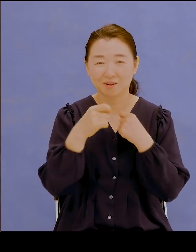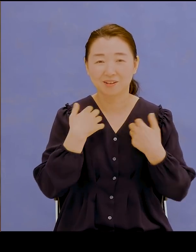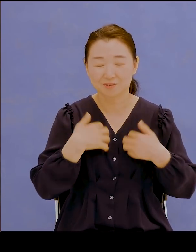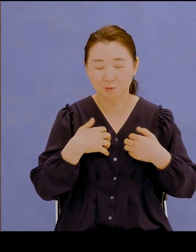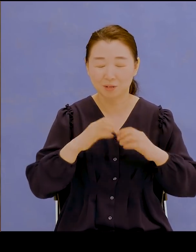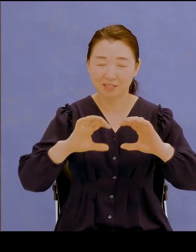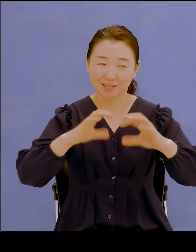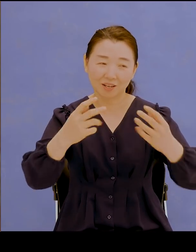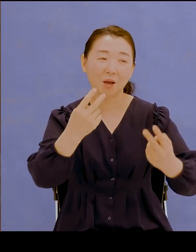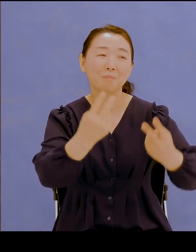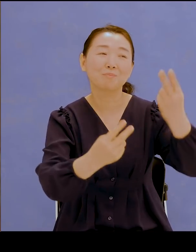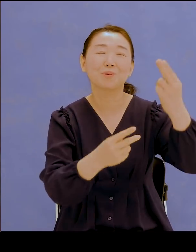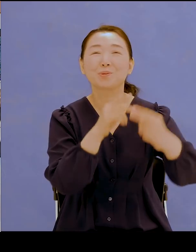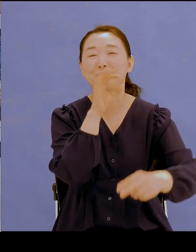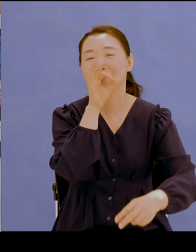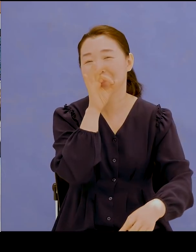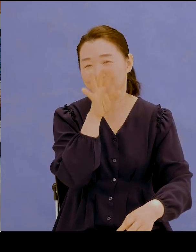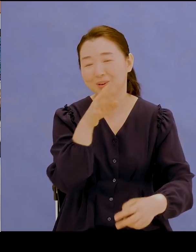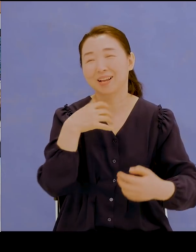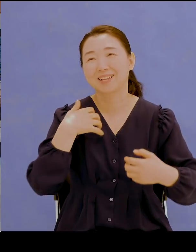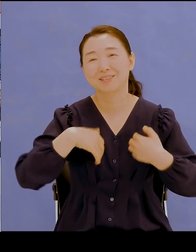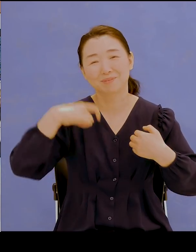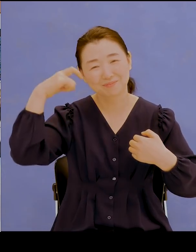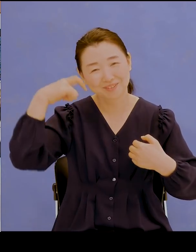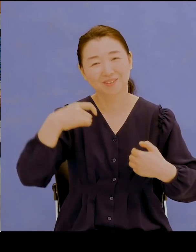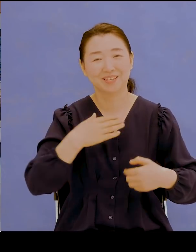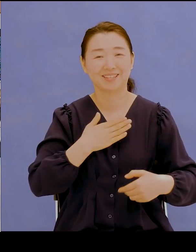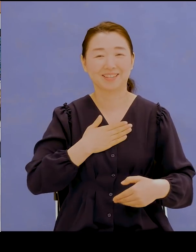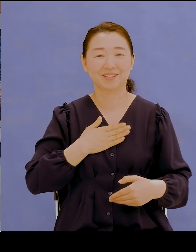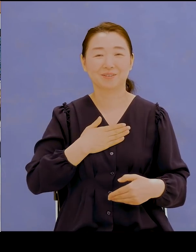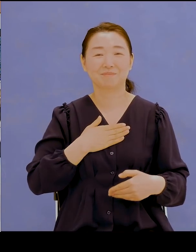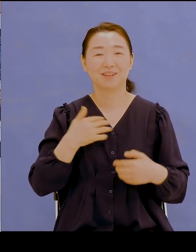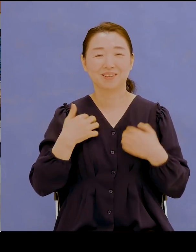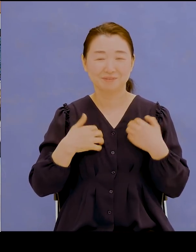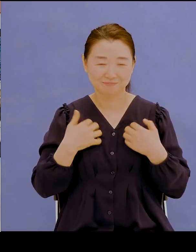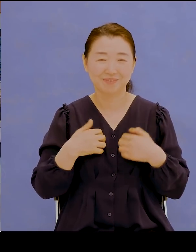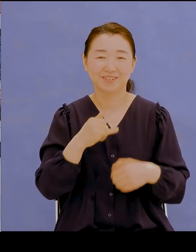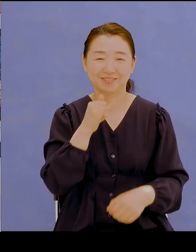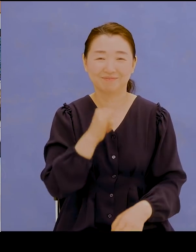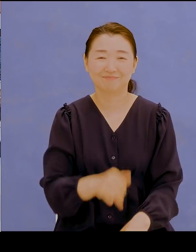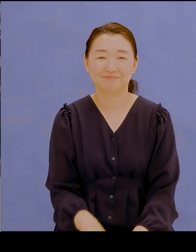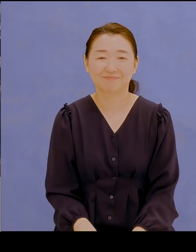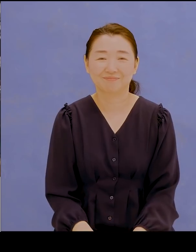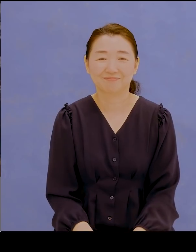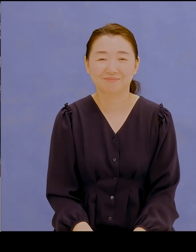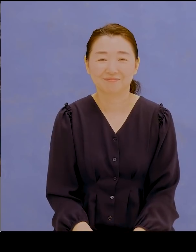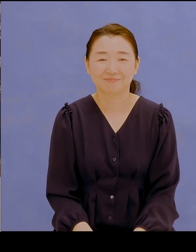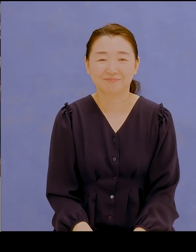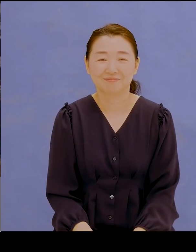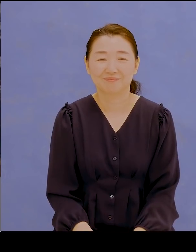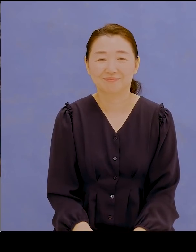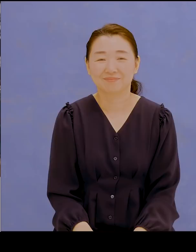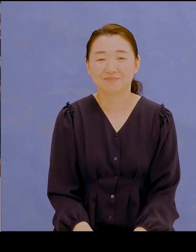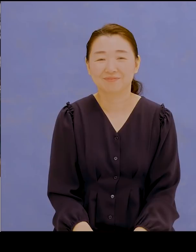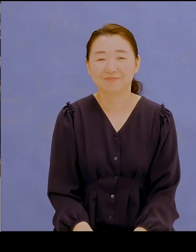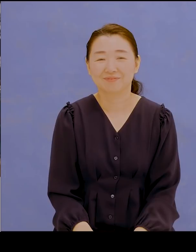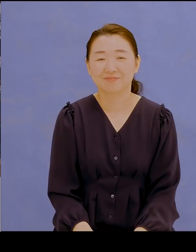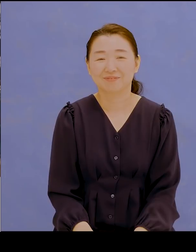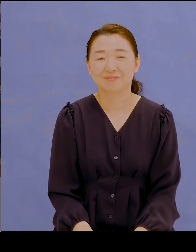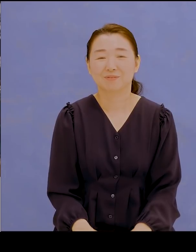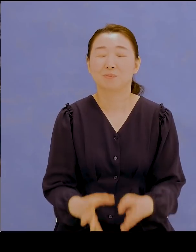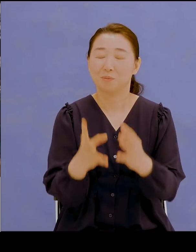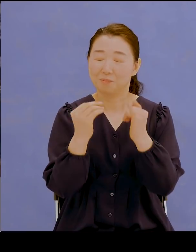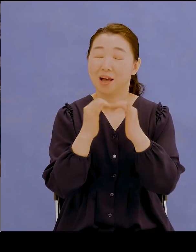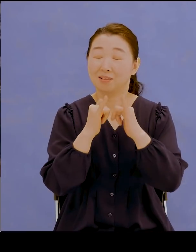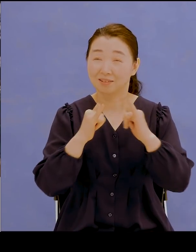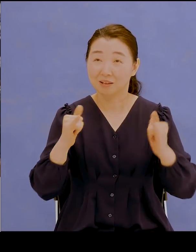즐거움이 세상과는 비교할 수 없는 네, 그런 네. 기쁨이 느껴져서 저도 막 너무 기뻐지고 덩달아서 그죠. 그리고 많은 사람을 옳은 대로